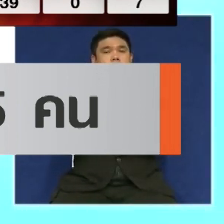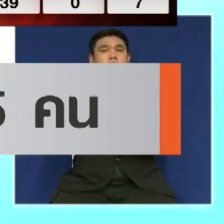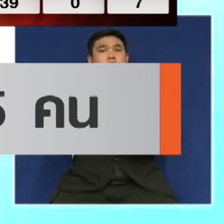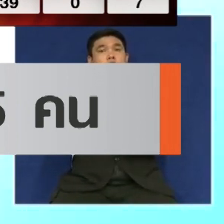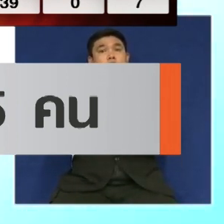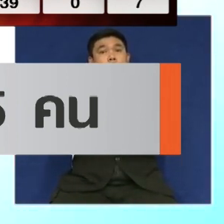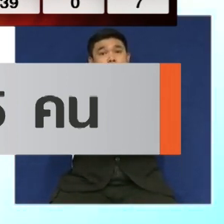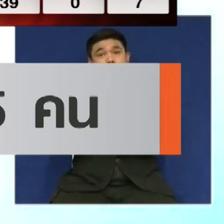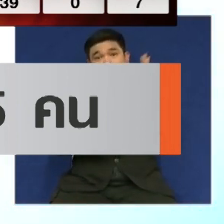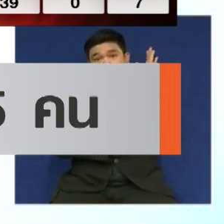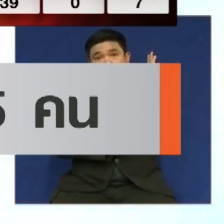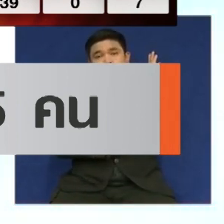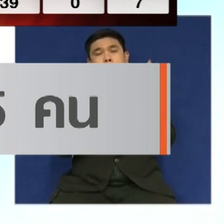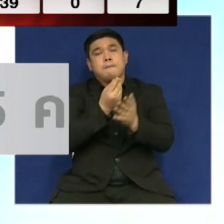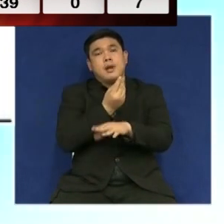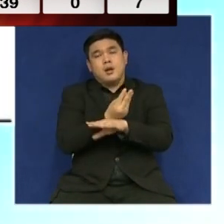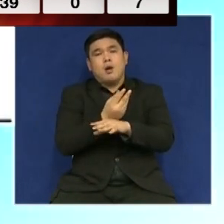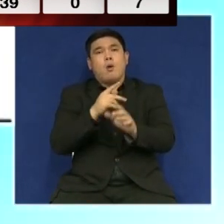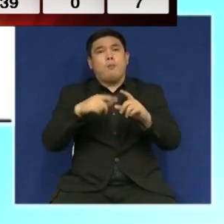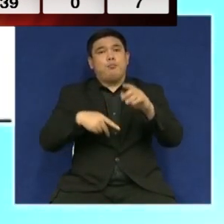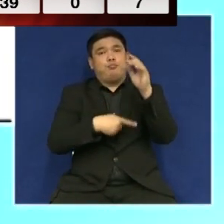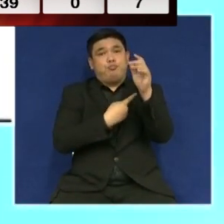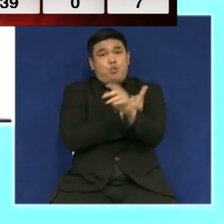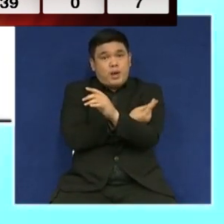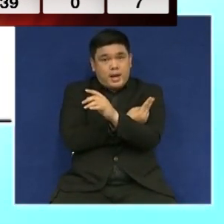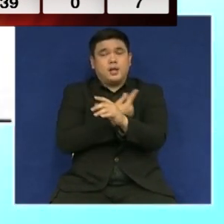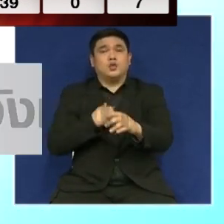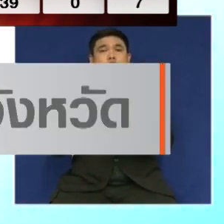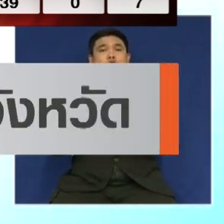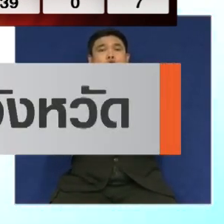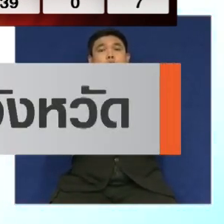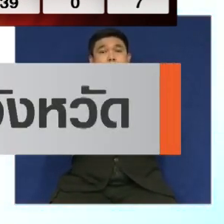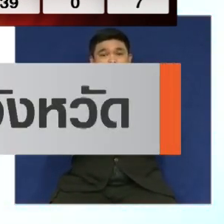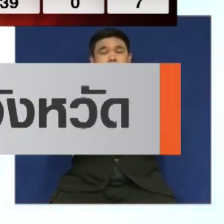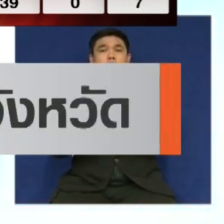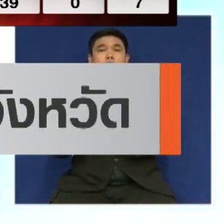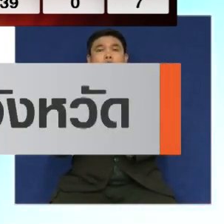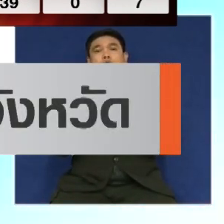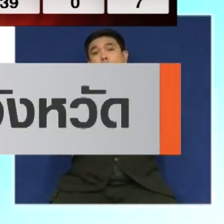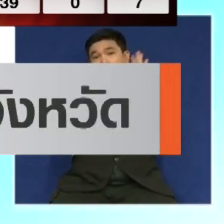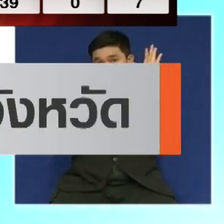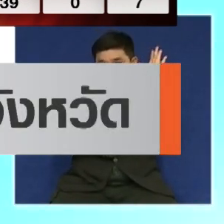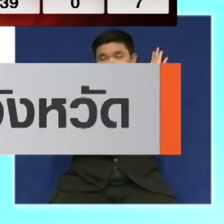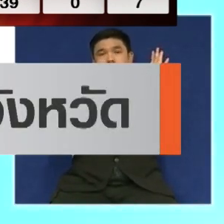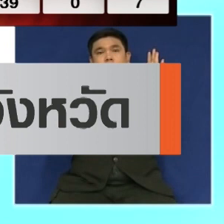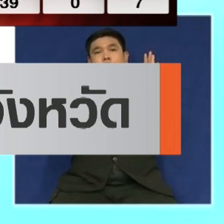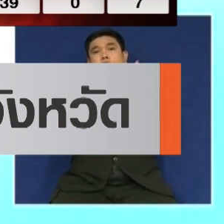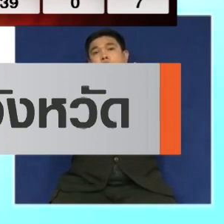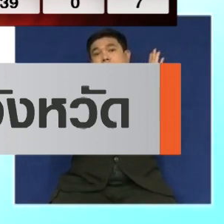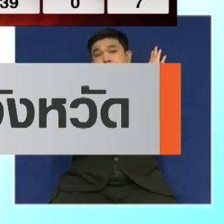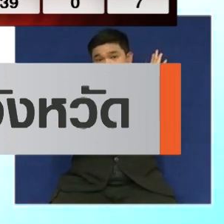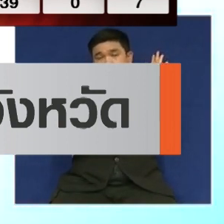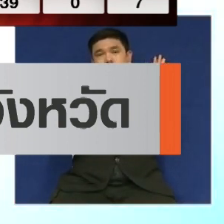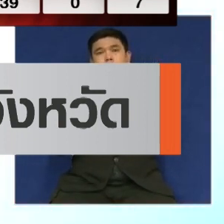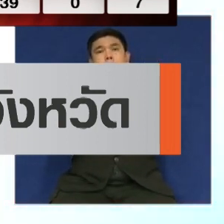าเพชรบุรีเพชรบูรณ์ภูเก็ตสุพรรณบุรีอุตรดิตถ์สุราษฎร์ธานีนครศรีธรรมราชประจวบ